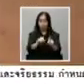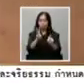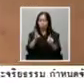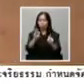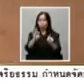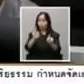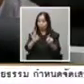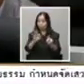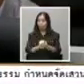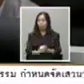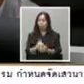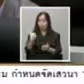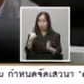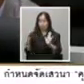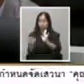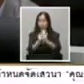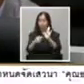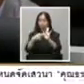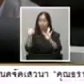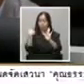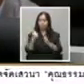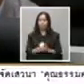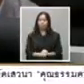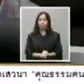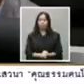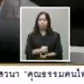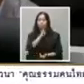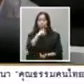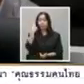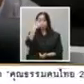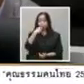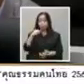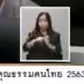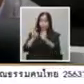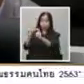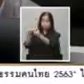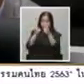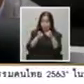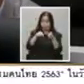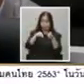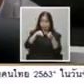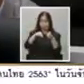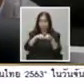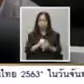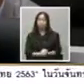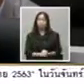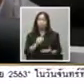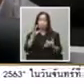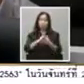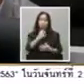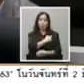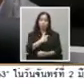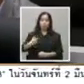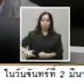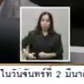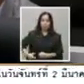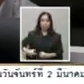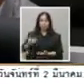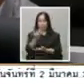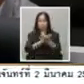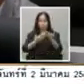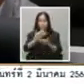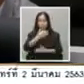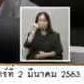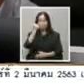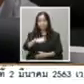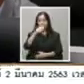ะ มีข้อห้ามไว้ชัดเจนว่า ขอประท้วง ห้ามไม่ผู้ใดหยิบยกประเด็นที่เกี่ยวข้องกับพระมหากษัตริย์ ท่านประธานคะที่ฉันนั่ง มาดำเนิน